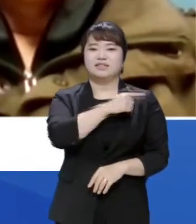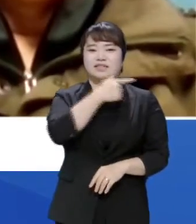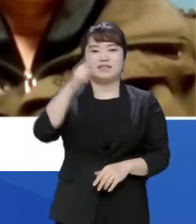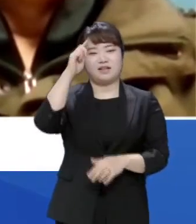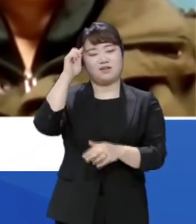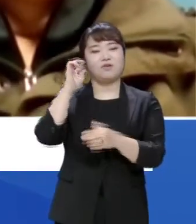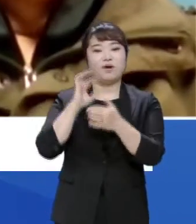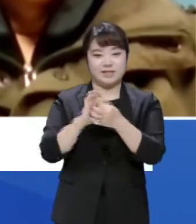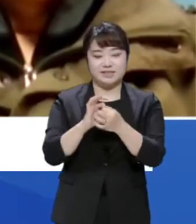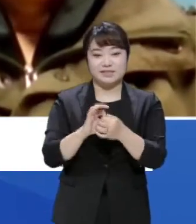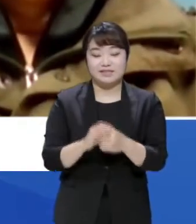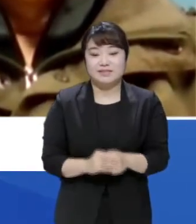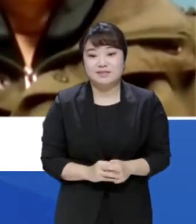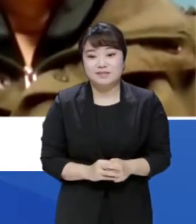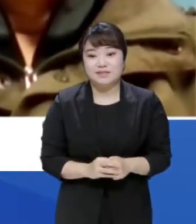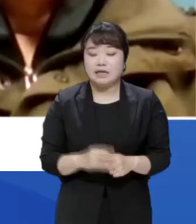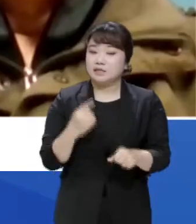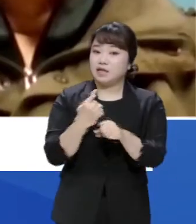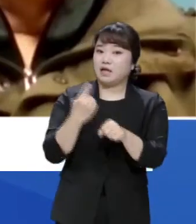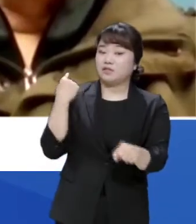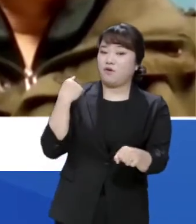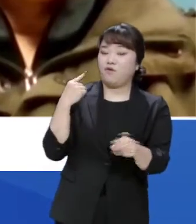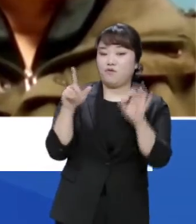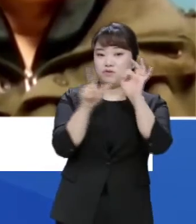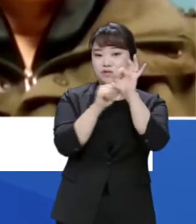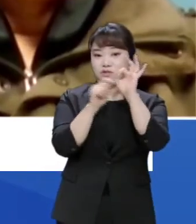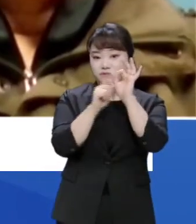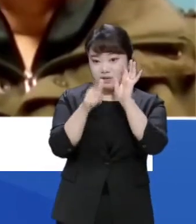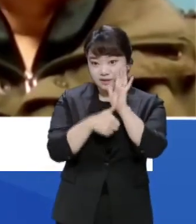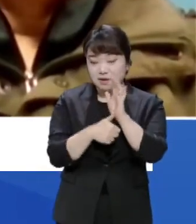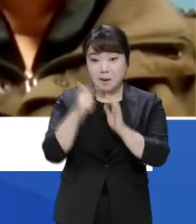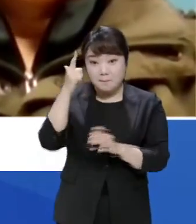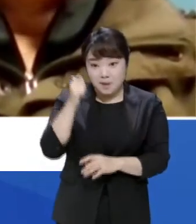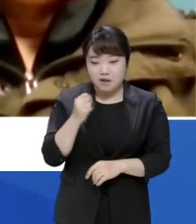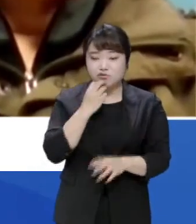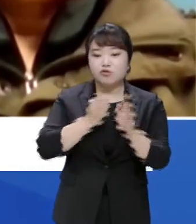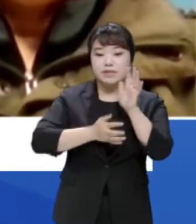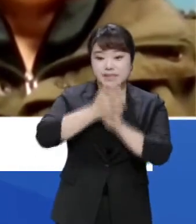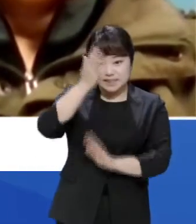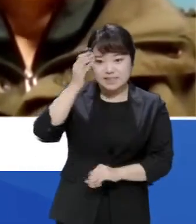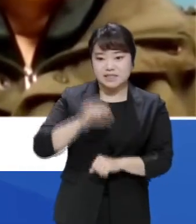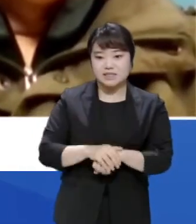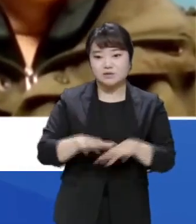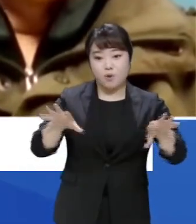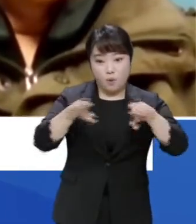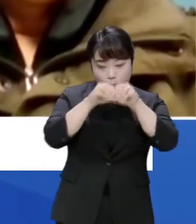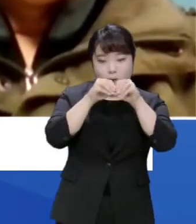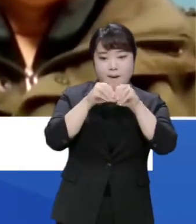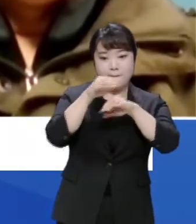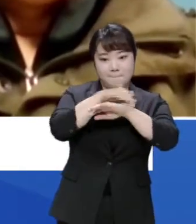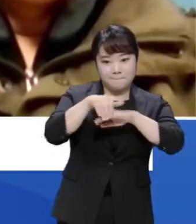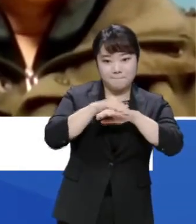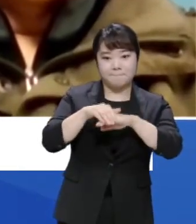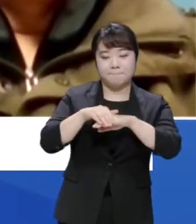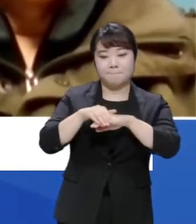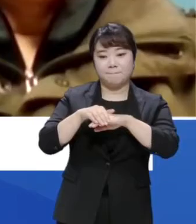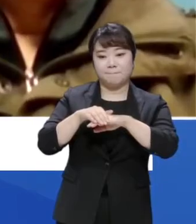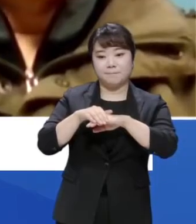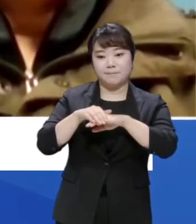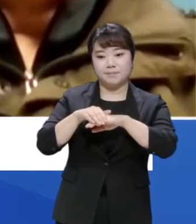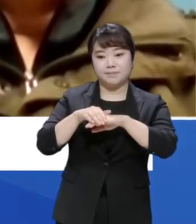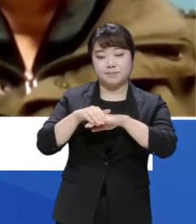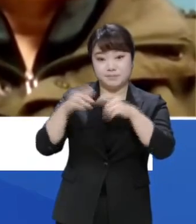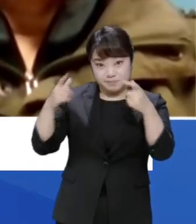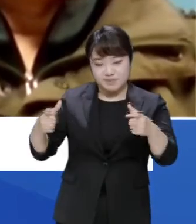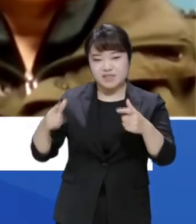큰 관심이 됐는데요. 작년 10월부터 시작된 서울시의 신속통합기획 민간 재개발이